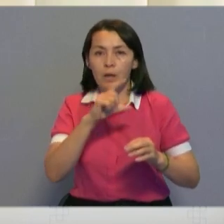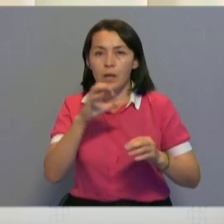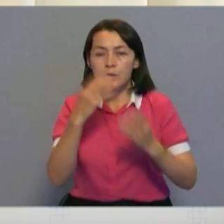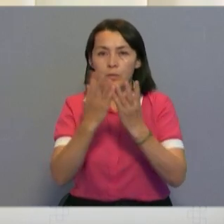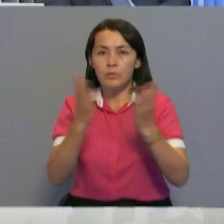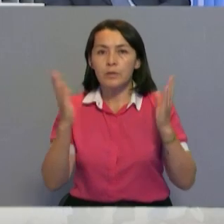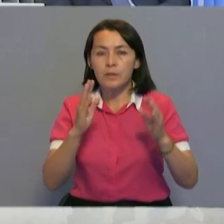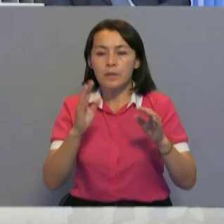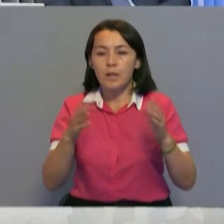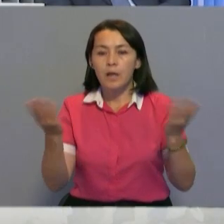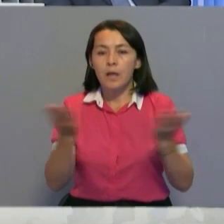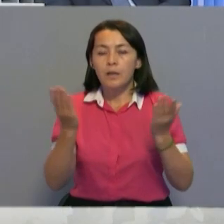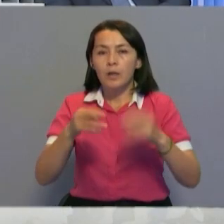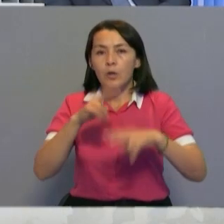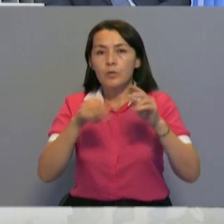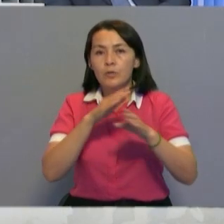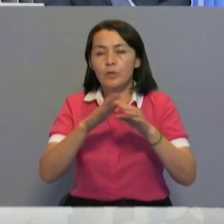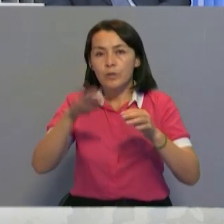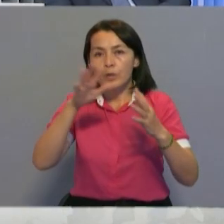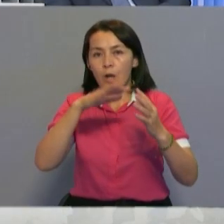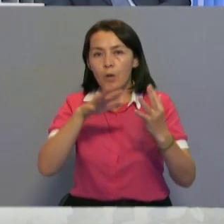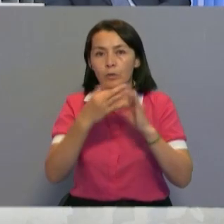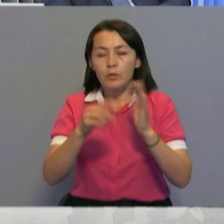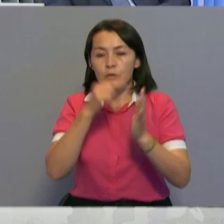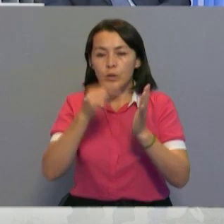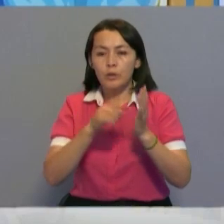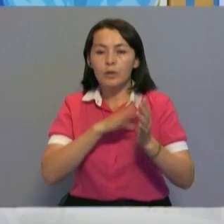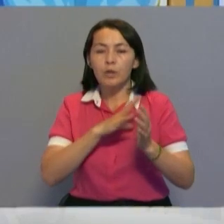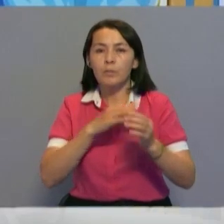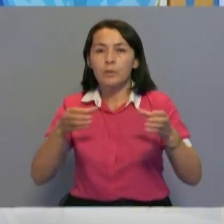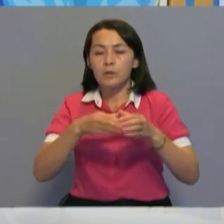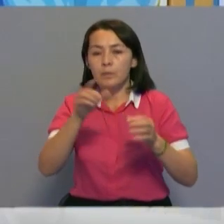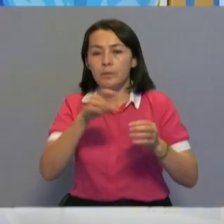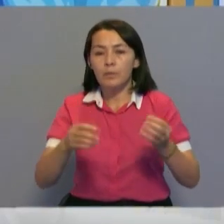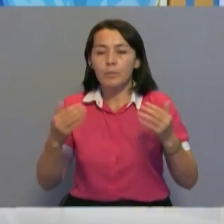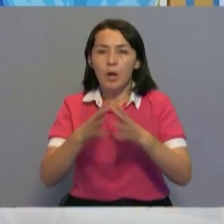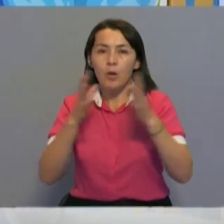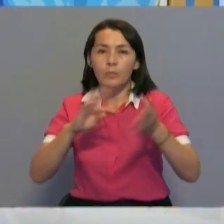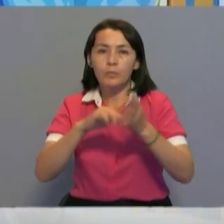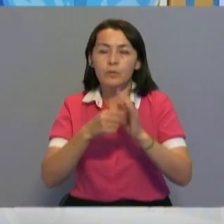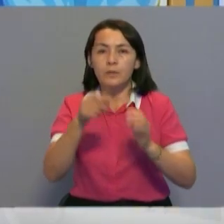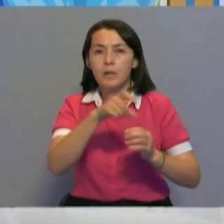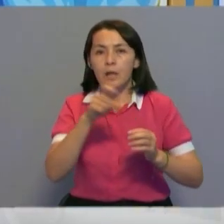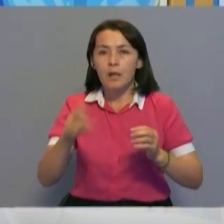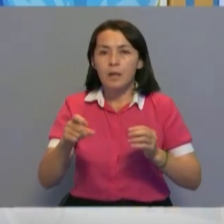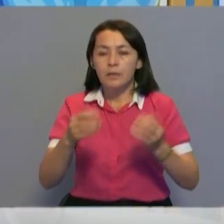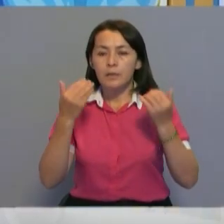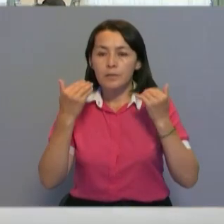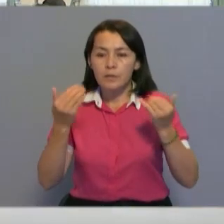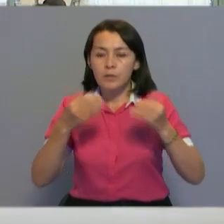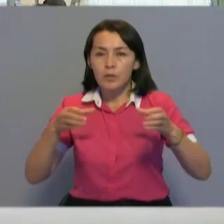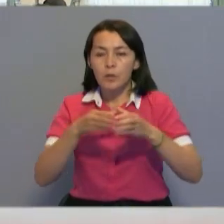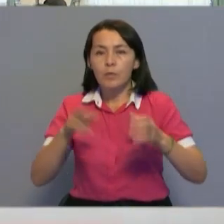қоршаған ортаға әсері және құрылыс жүргізетін елдер туралы сауалдар да болды. Штаб мүшелері бұл ауқымды жоба халықтық МАГАТЭ